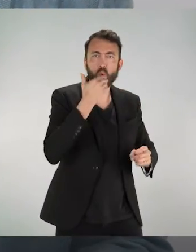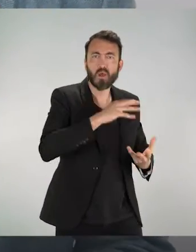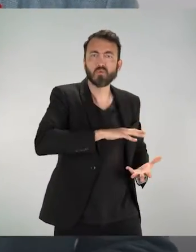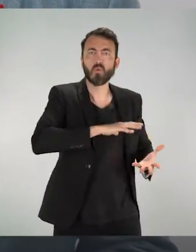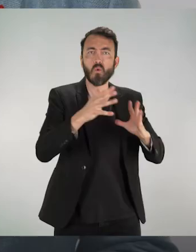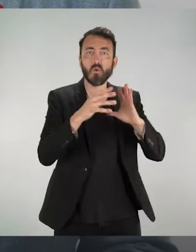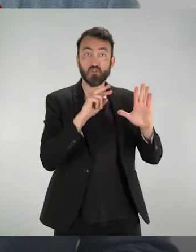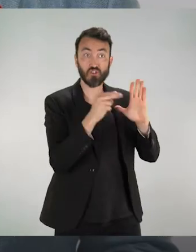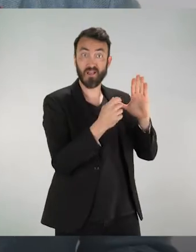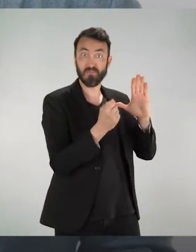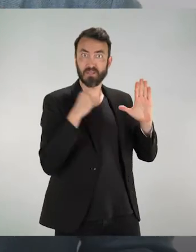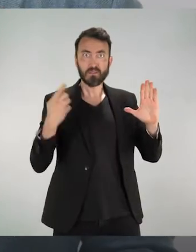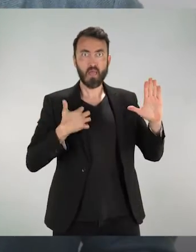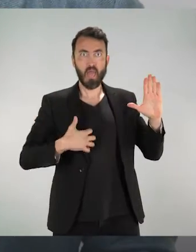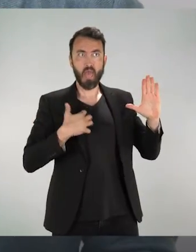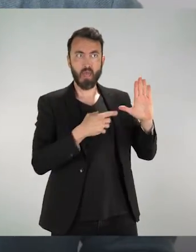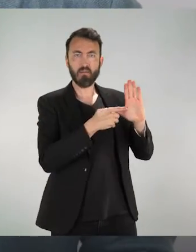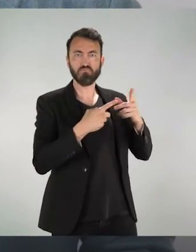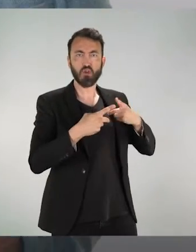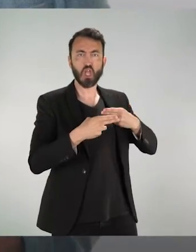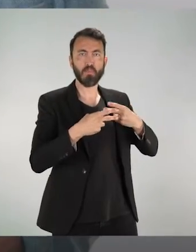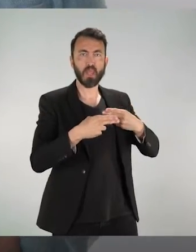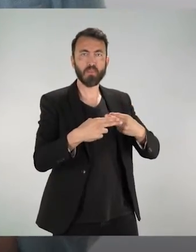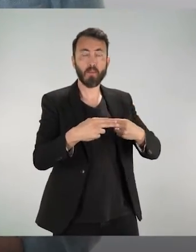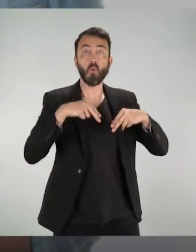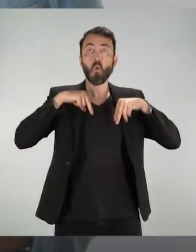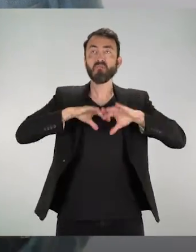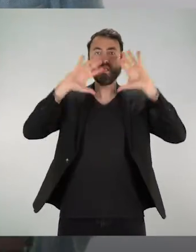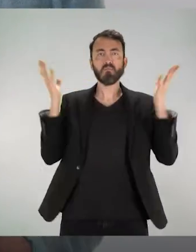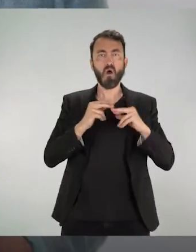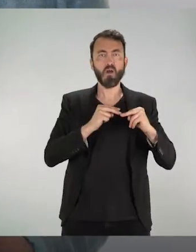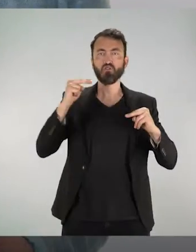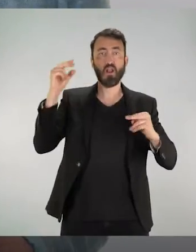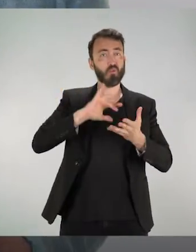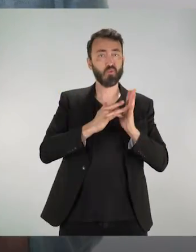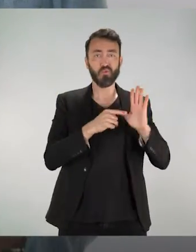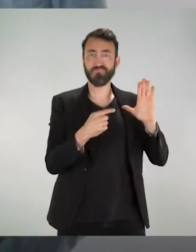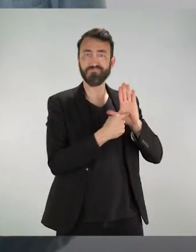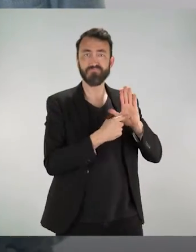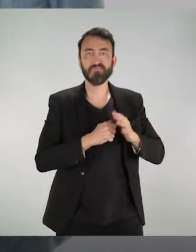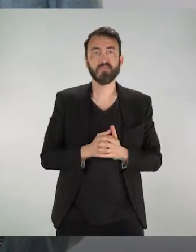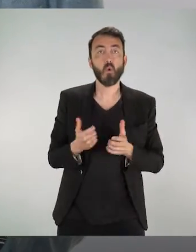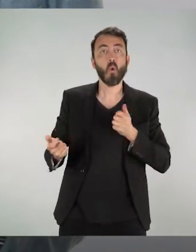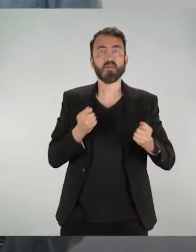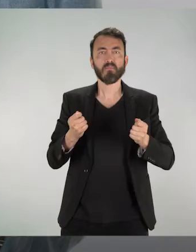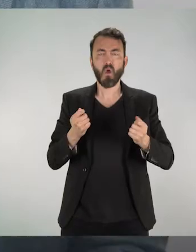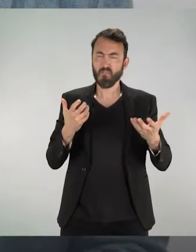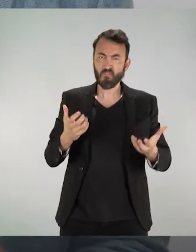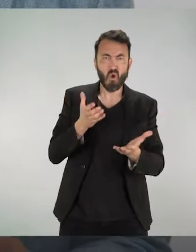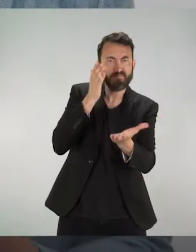se faire par étapes et à toutes les échelles de l'État. Le gouvernement est déterminé à permettre à chaque